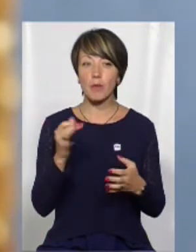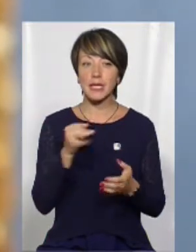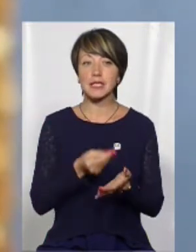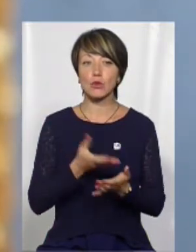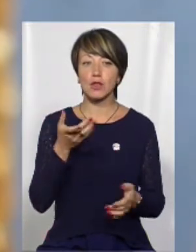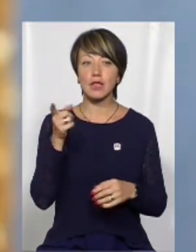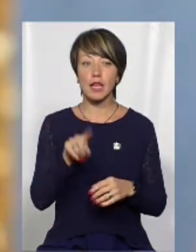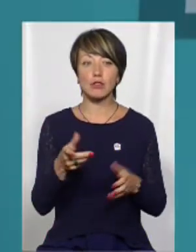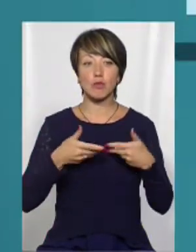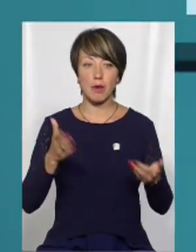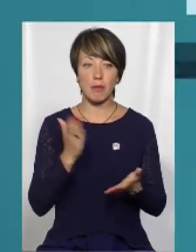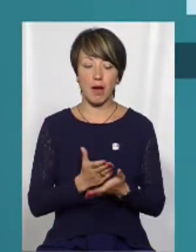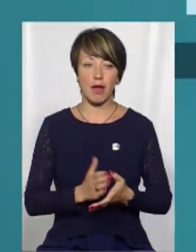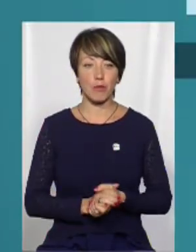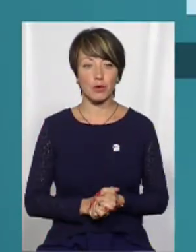цінувати те, що ми маємо.